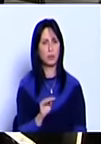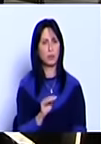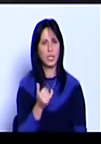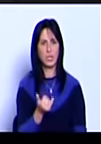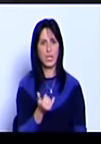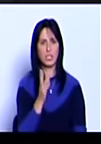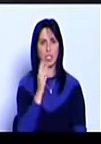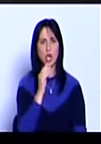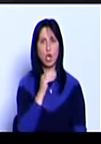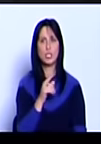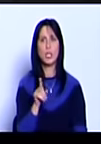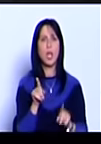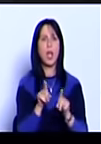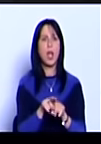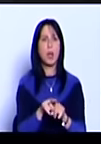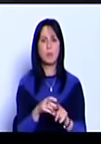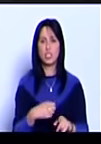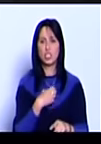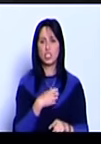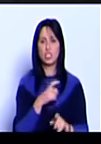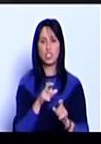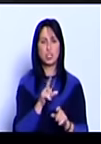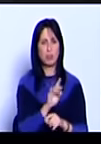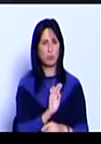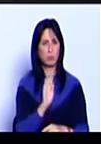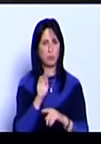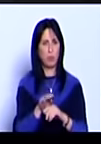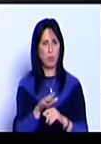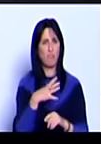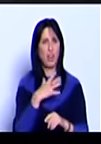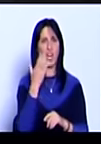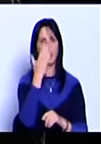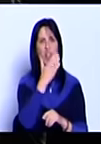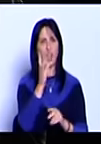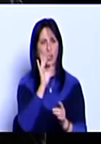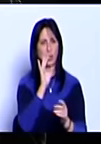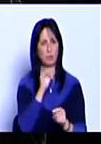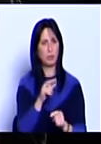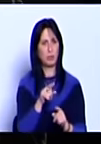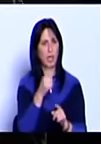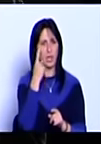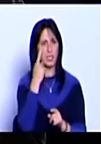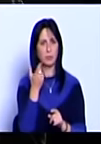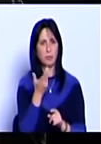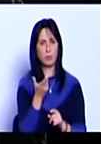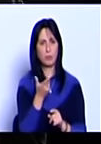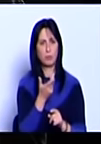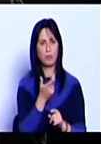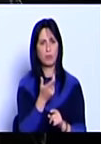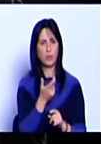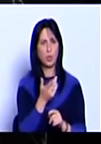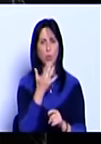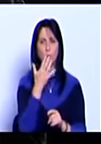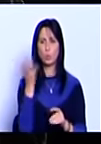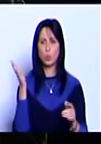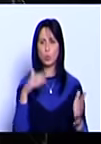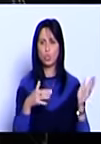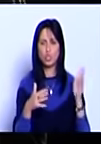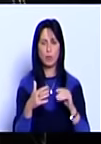დღეს როცა ისედაც ამდენი შიშია საზოგადოების ბევრ სეგმენტში იმაზე რომ იდენტობა იკარგება შემოდის უცხოეთი